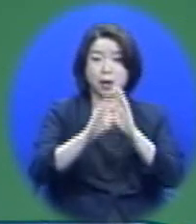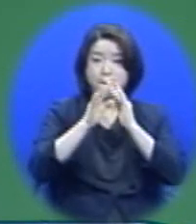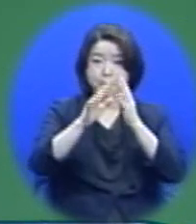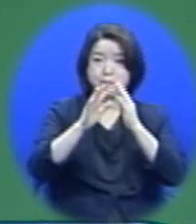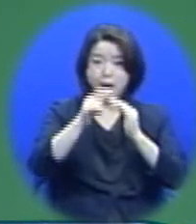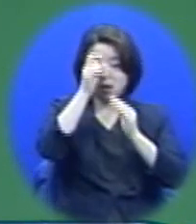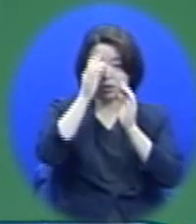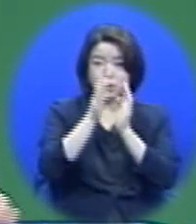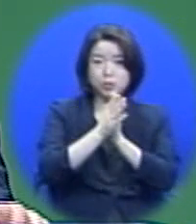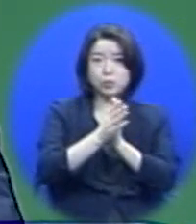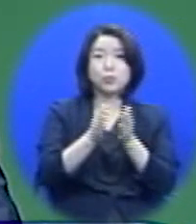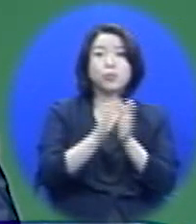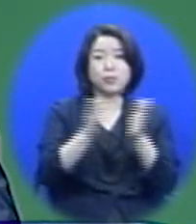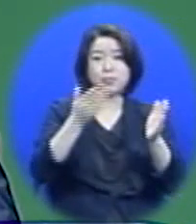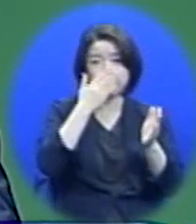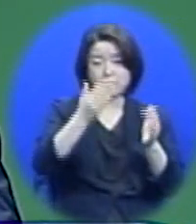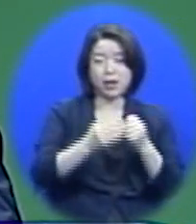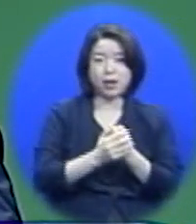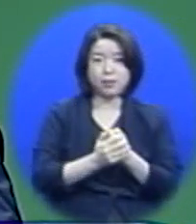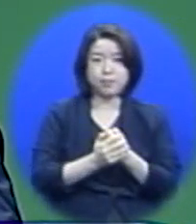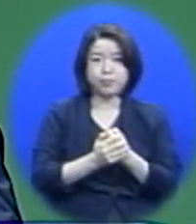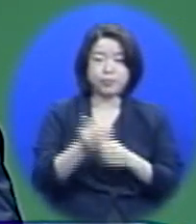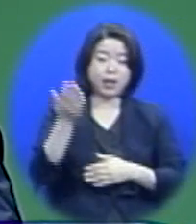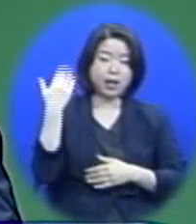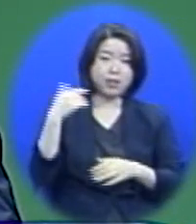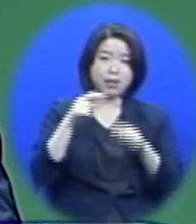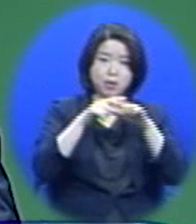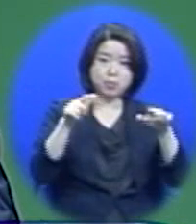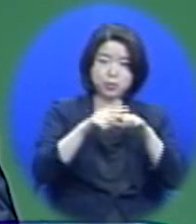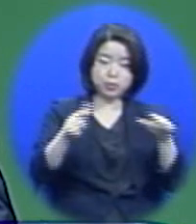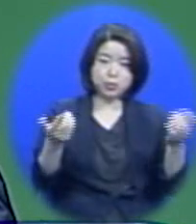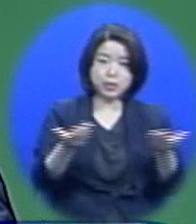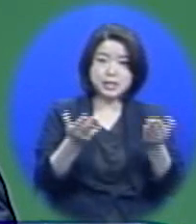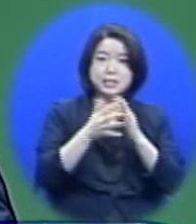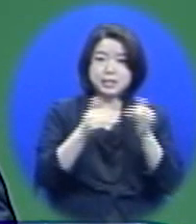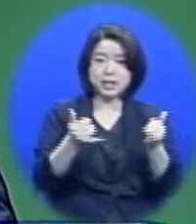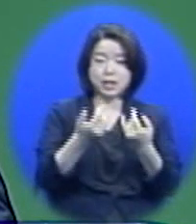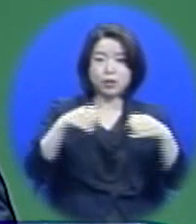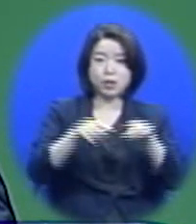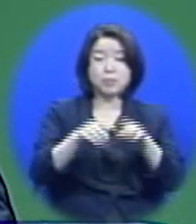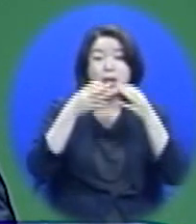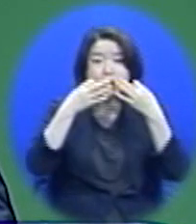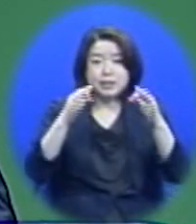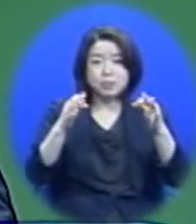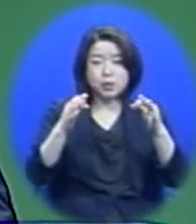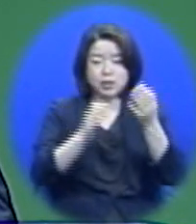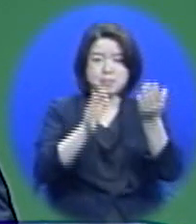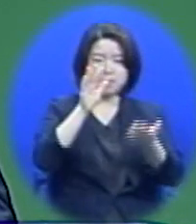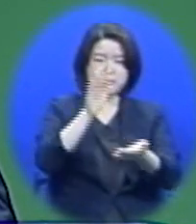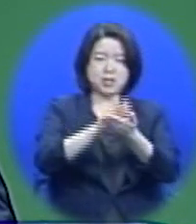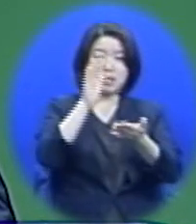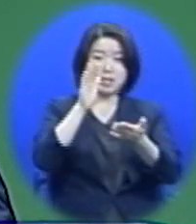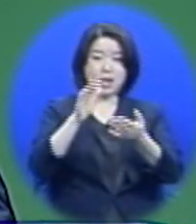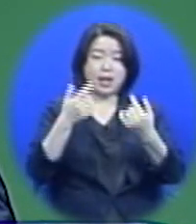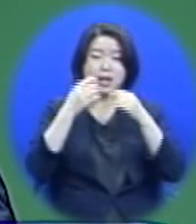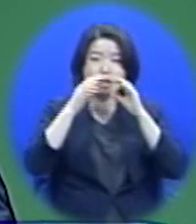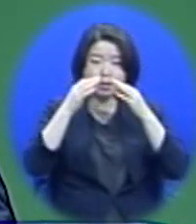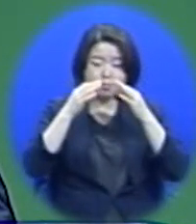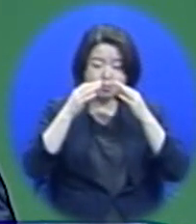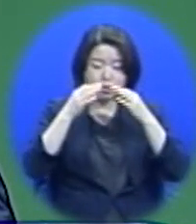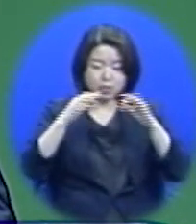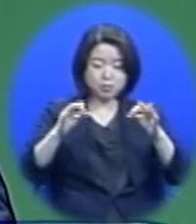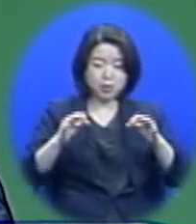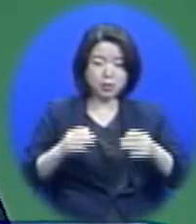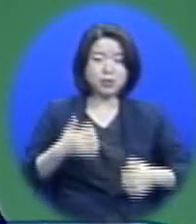터졌습니다. 그동안은 보통 직장인과 같이 금요일은 불타는 금요일, 불금으로서 세상 낙으로